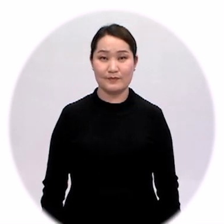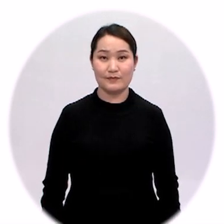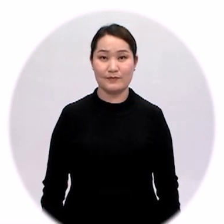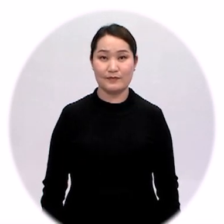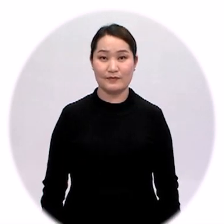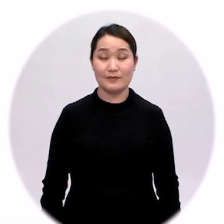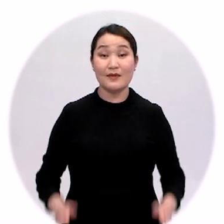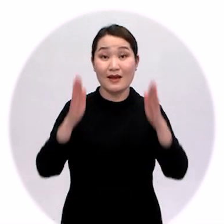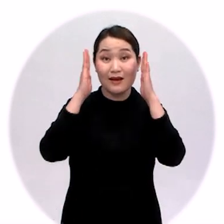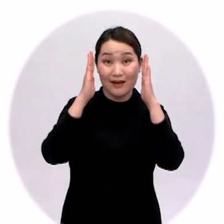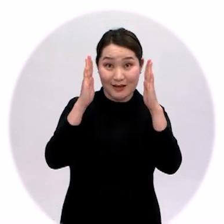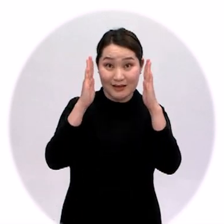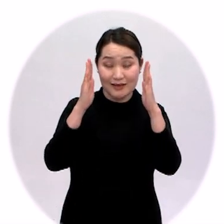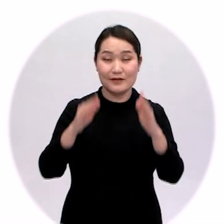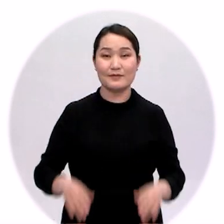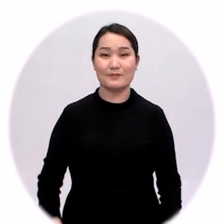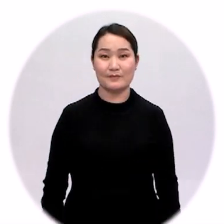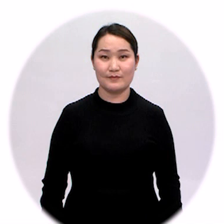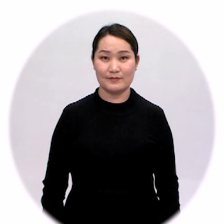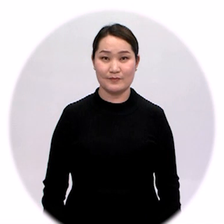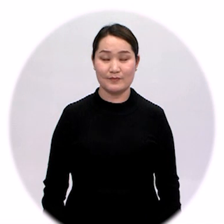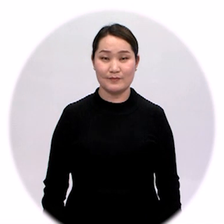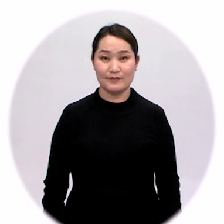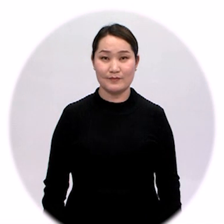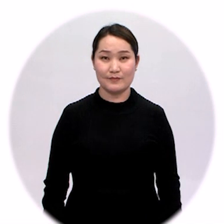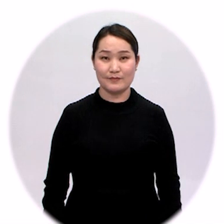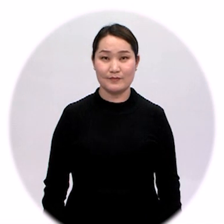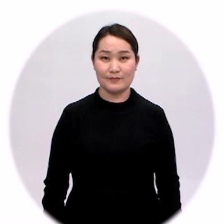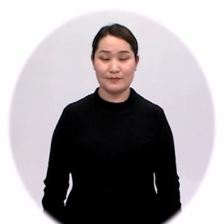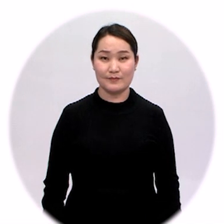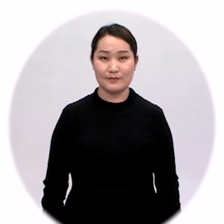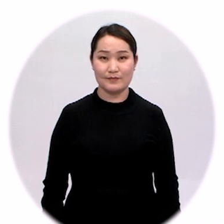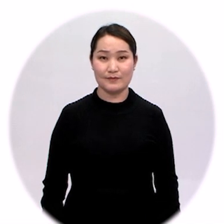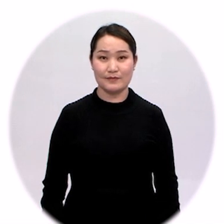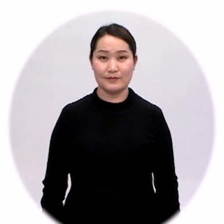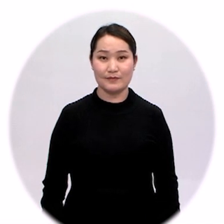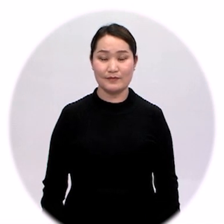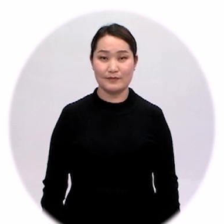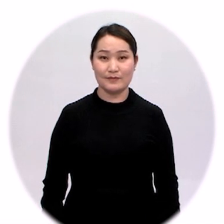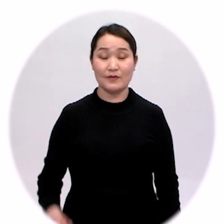уншия. Анхааралтай сонсороо хүмүүдээ.